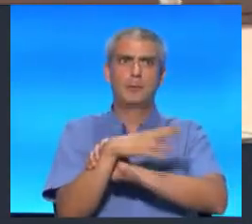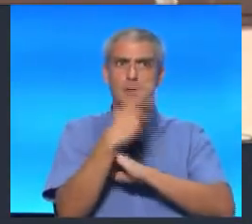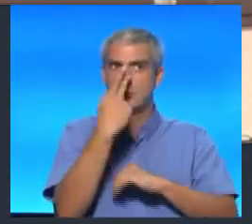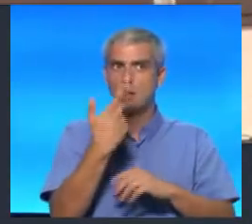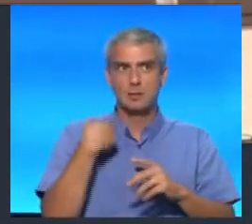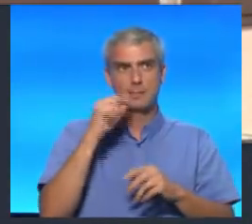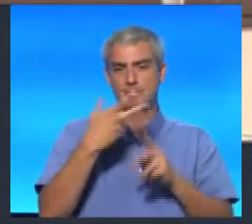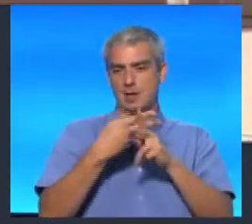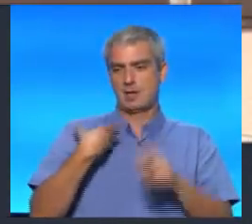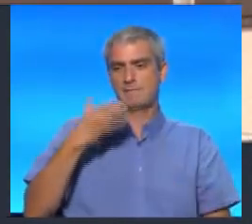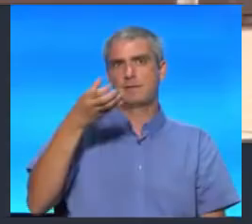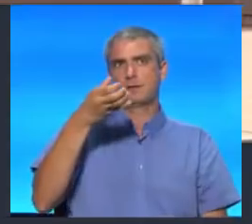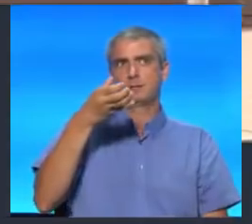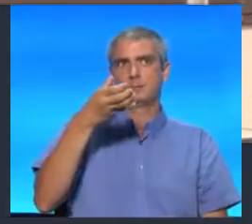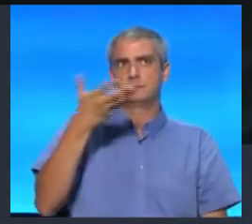רואה, אני בא עם קפה מהיד.